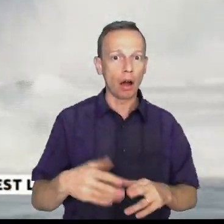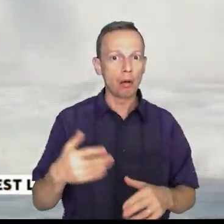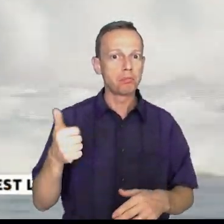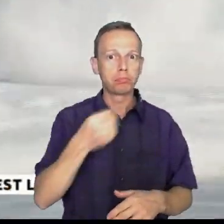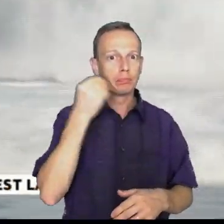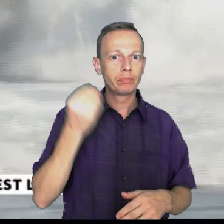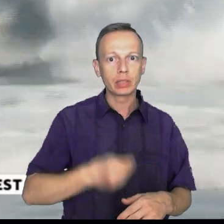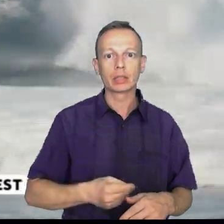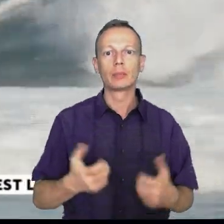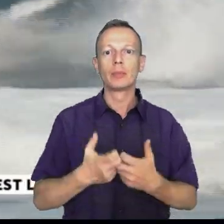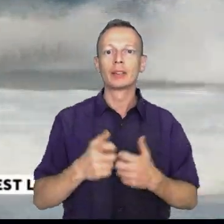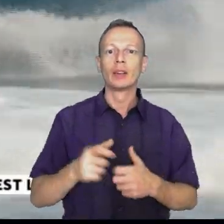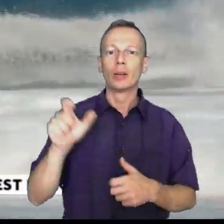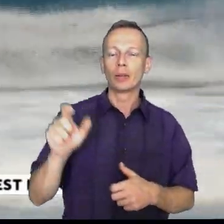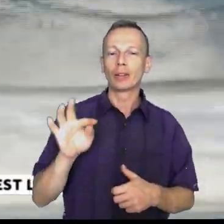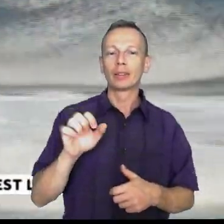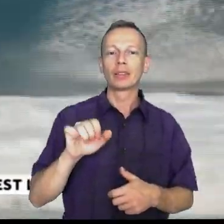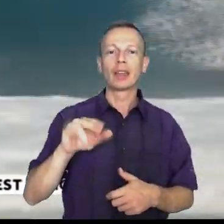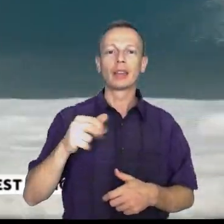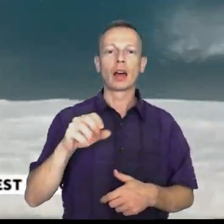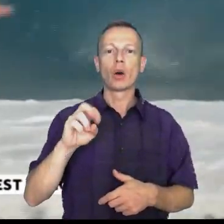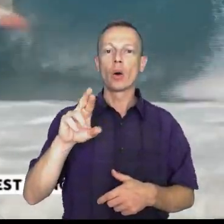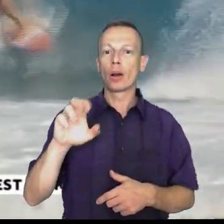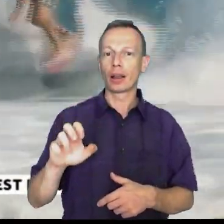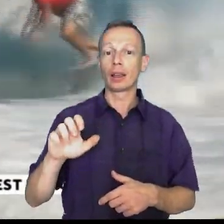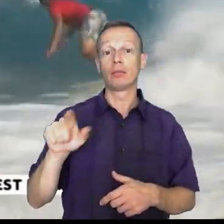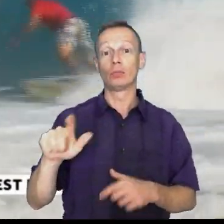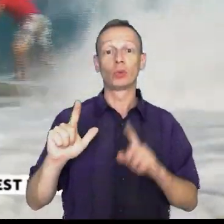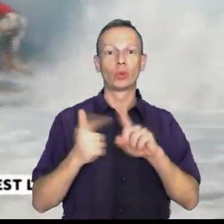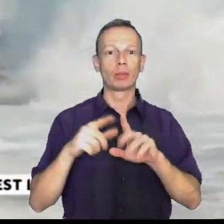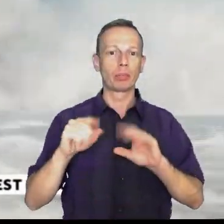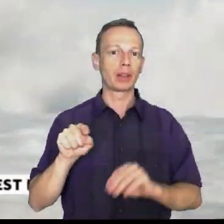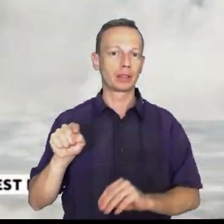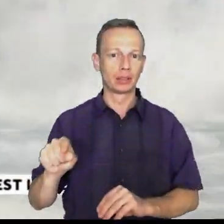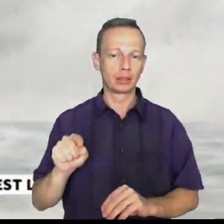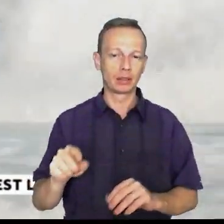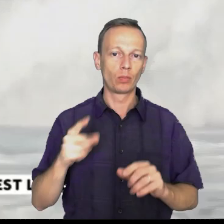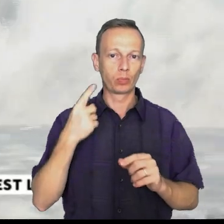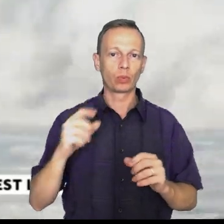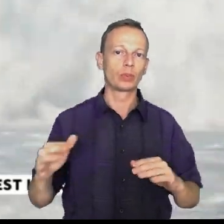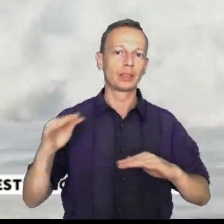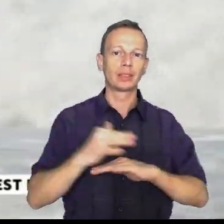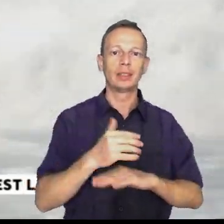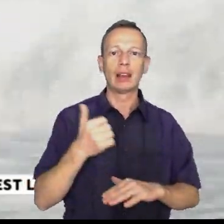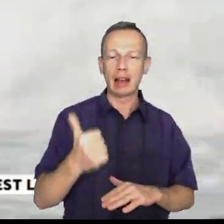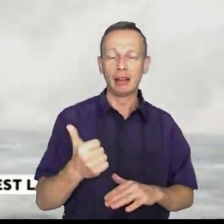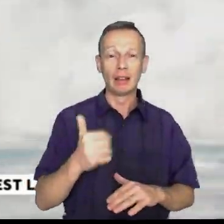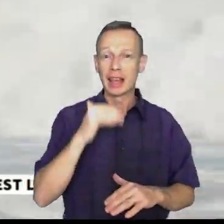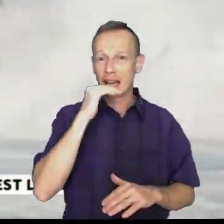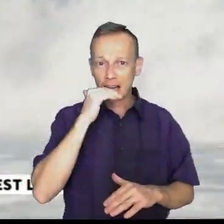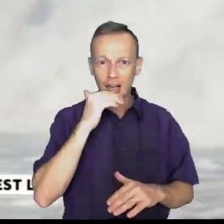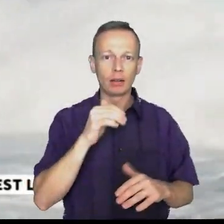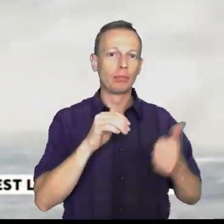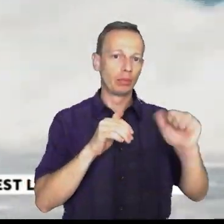première série avec Teare Teinaore qui s'est classé en deuxième position dans la série 1 à quelques points seulement